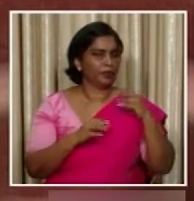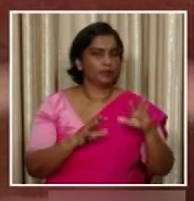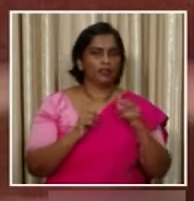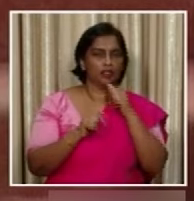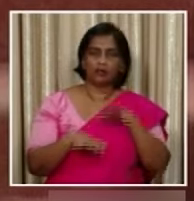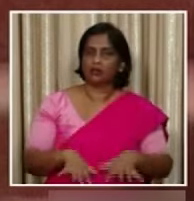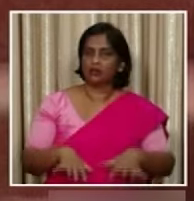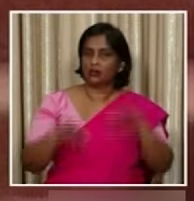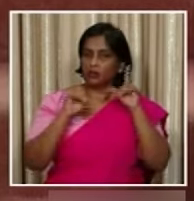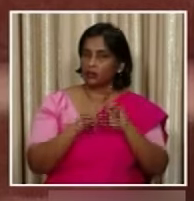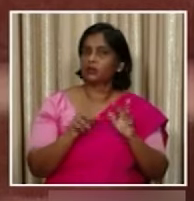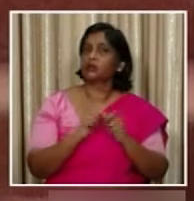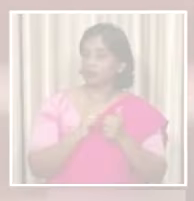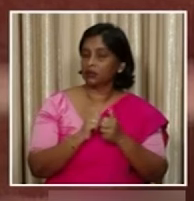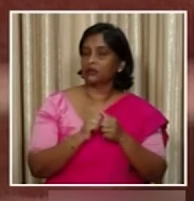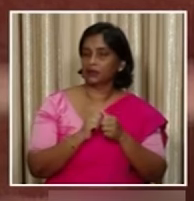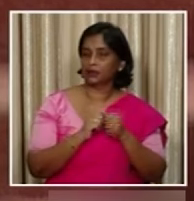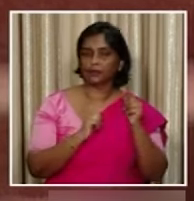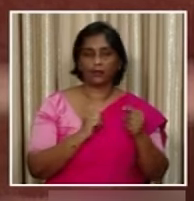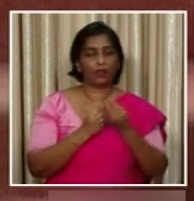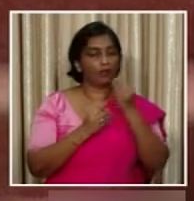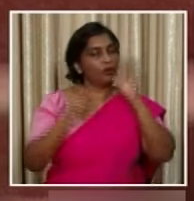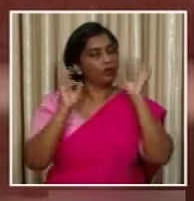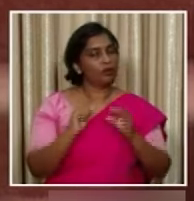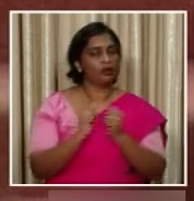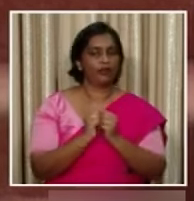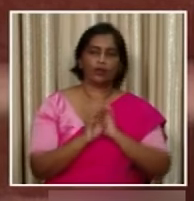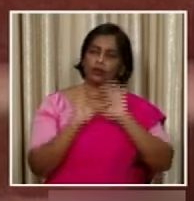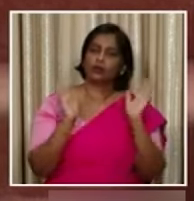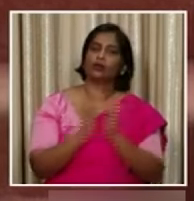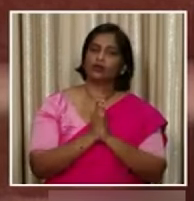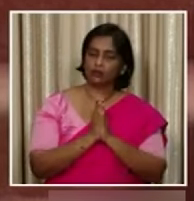ගංවතුරේදී එවැනි හානියක් ජනතාවට නොවෙන්නට කළ හැකි හැම දෙයක්ම අපි කරා.